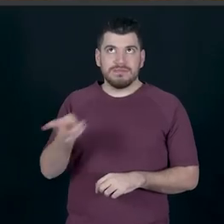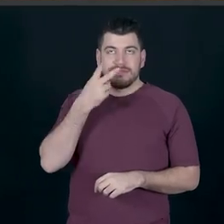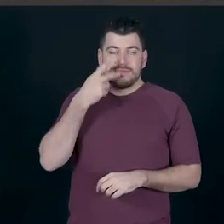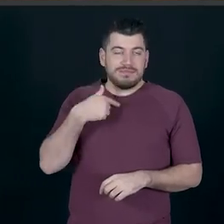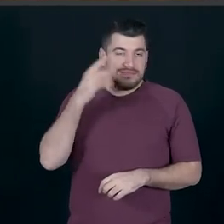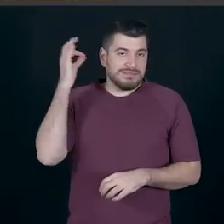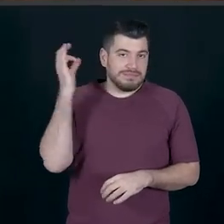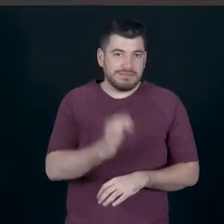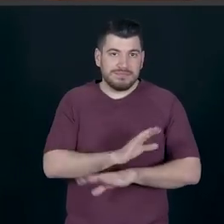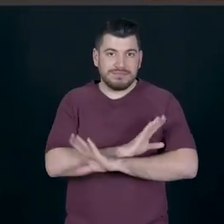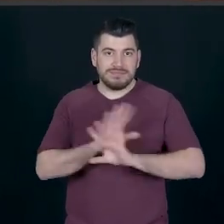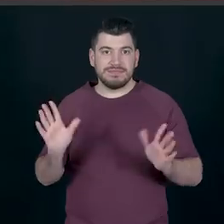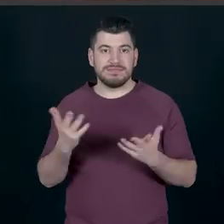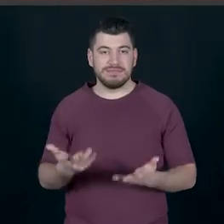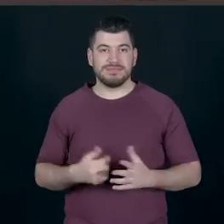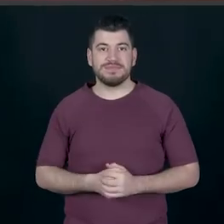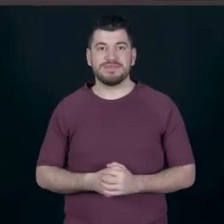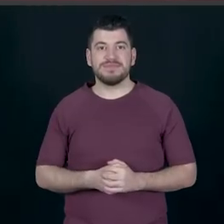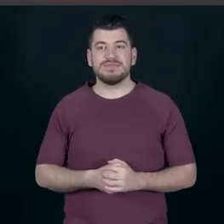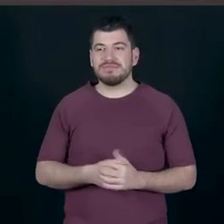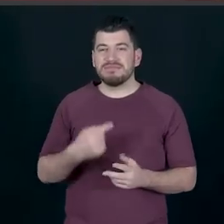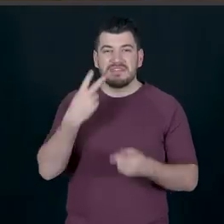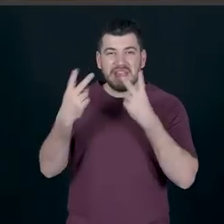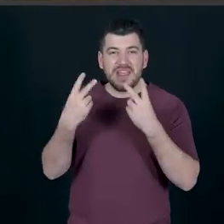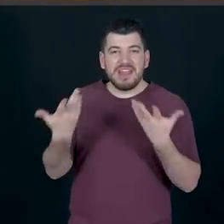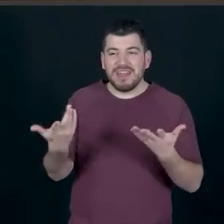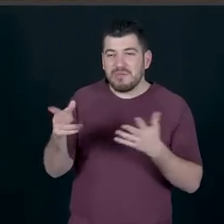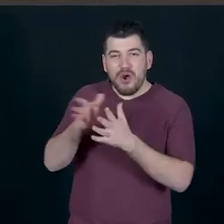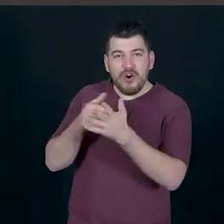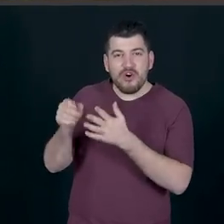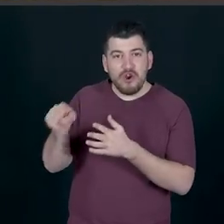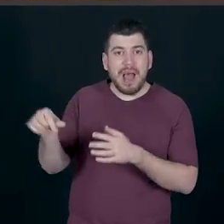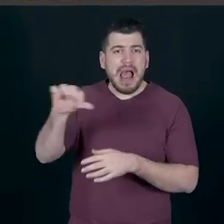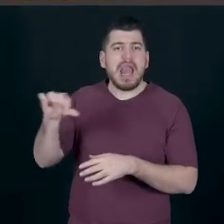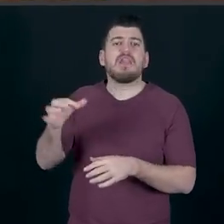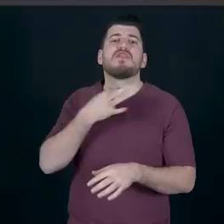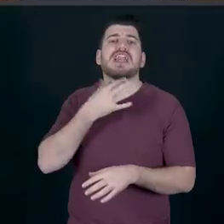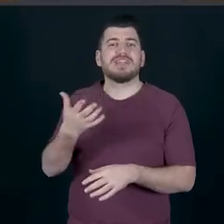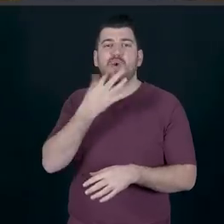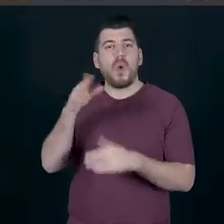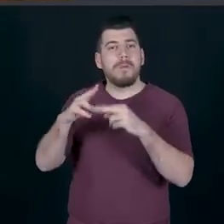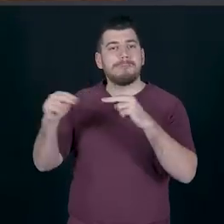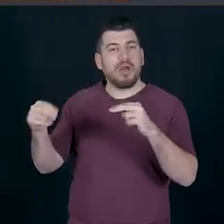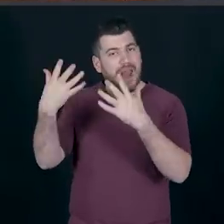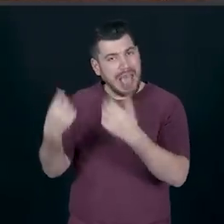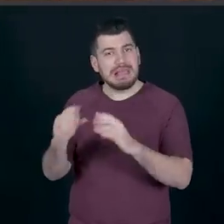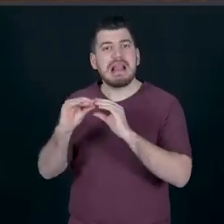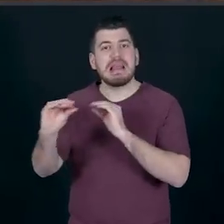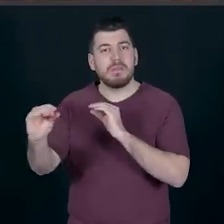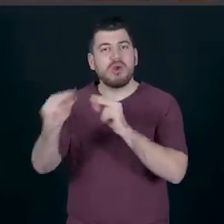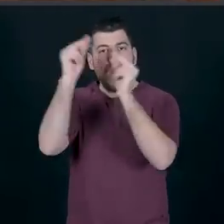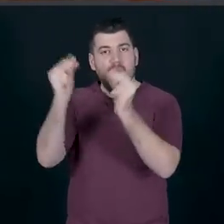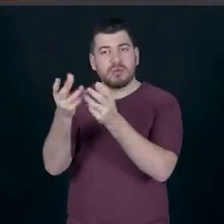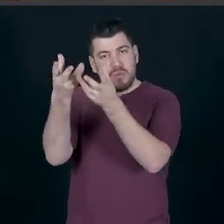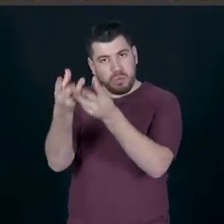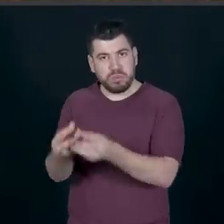είναι τέλειο. Θα πάρουν πολύ γρήγορα χρώμα, δεν χρειάζεται να βάλετε καθόλου λάδι. Θα βγάλει το λίπος που έχει το μπέικον από